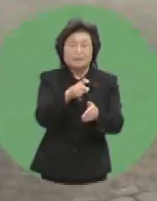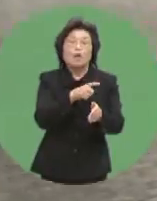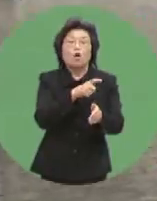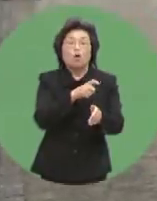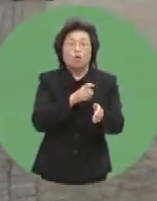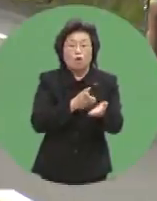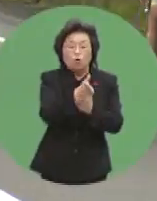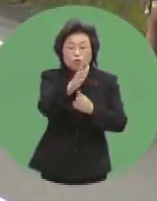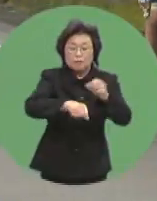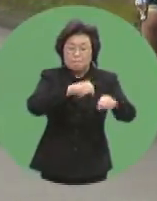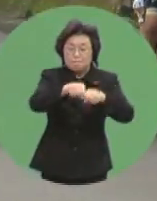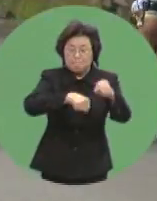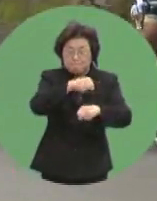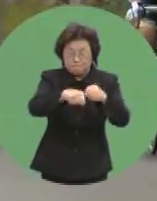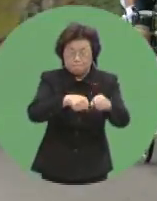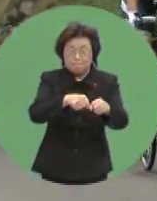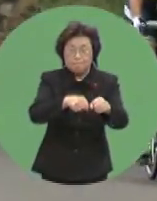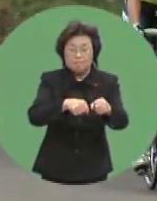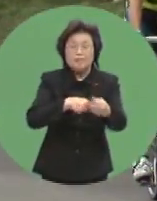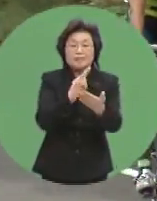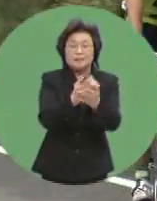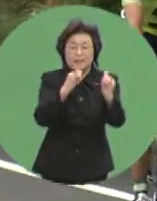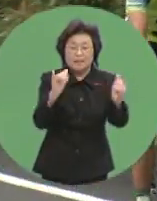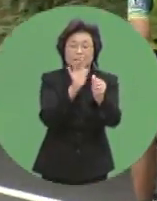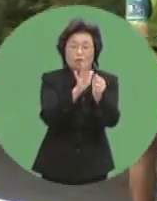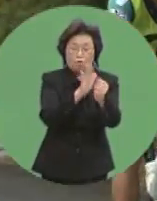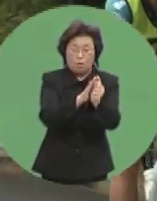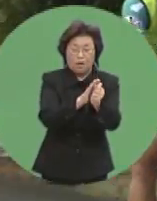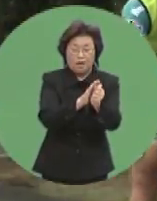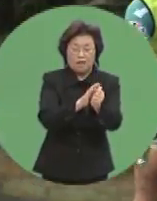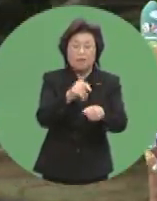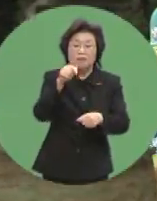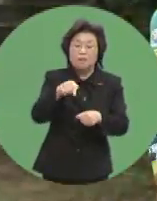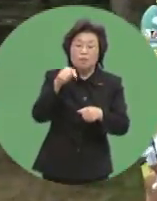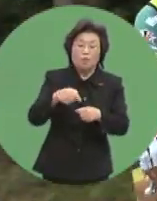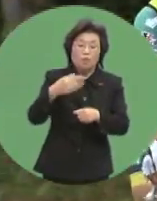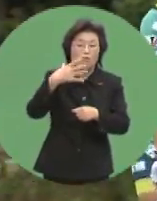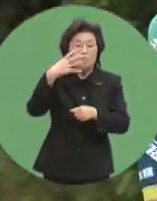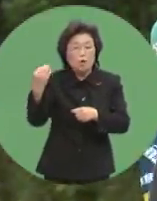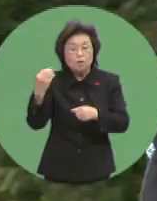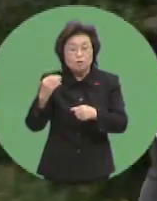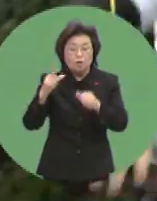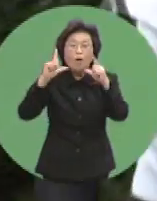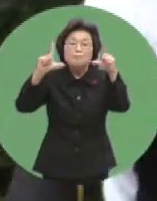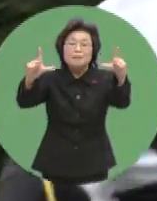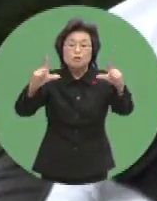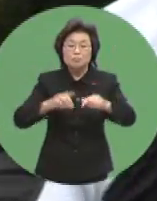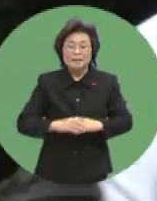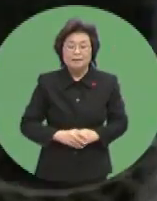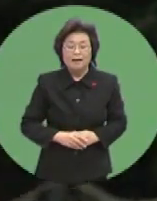楽しみながら参加者を応援、南阿波の魅力をアピールしました。